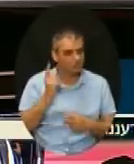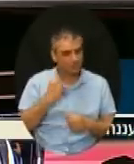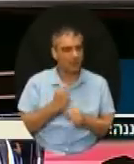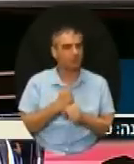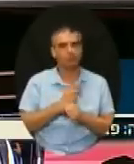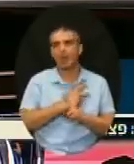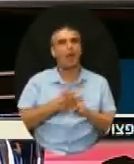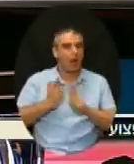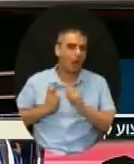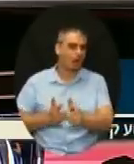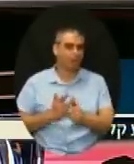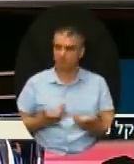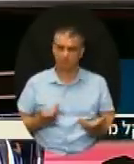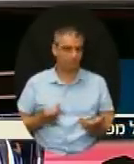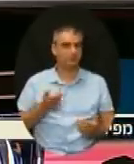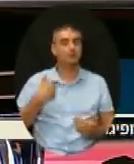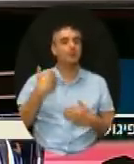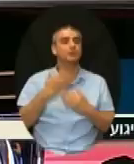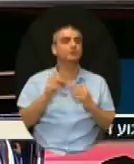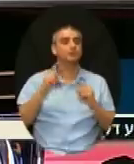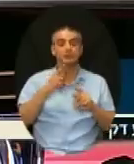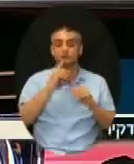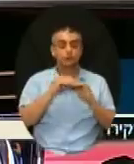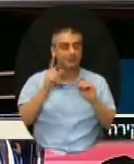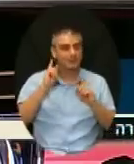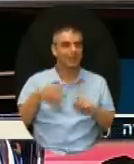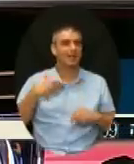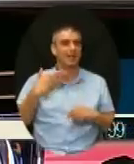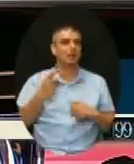החרב לבדה, אנחנו נגיע לשקט.